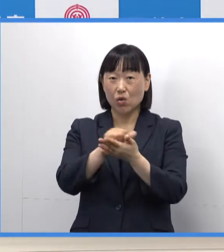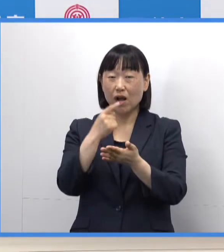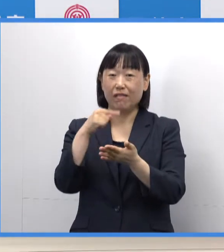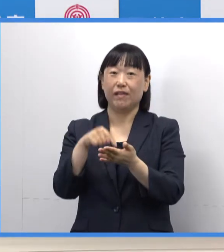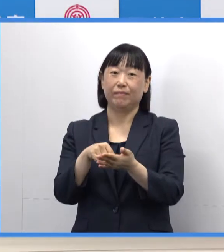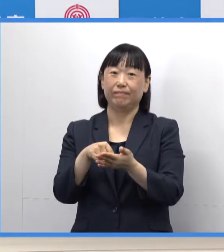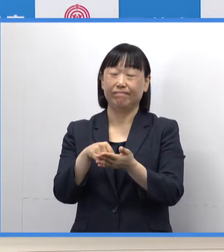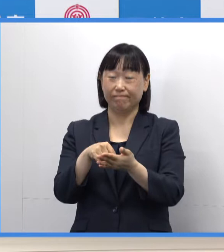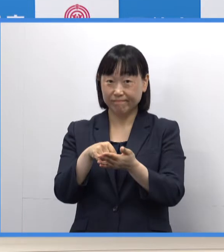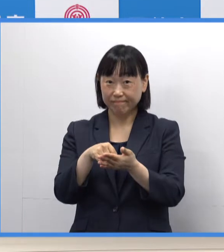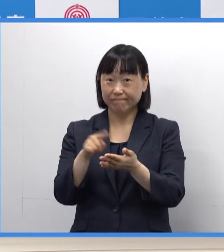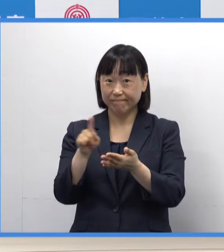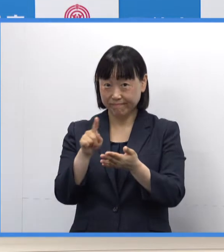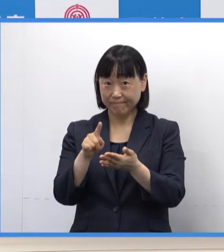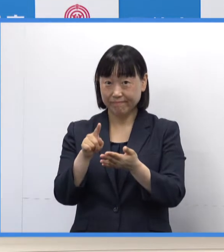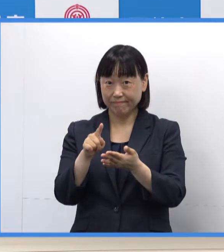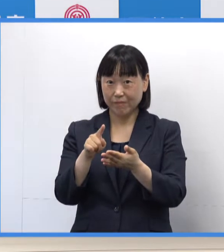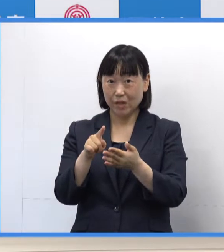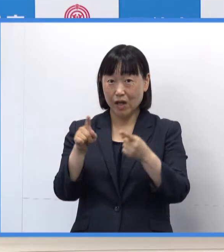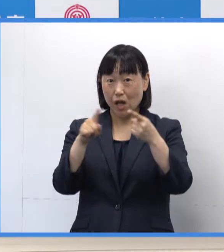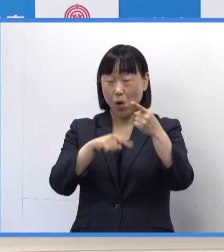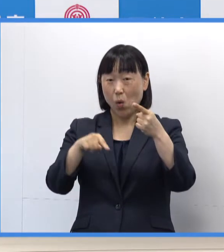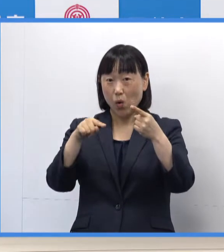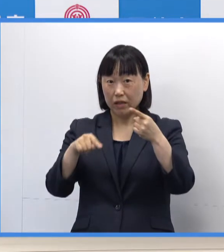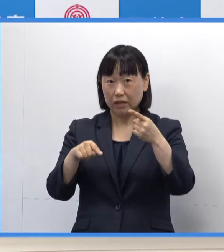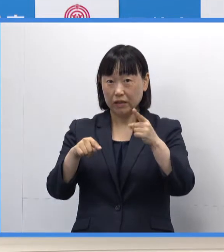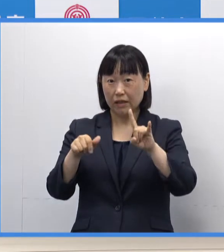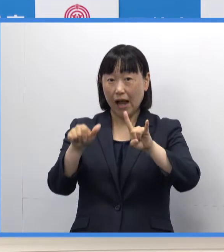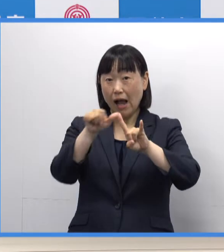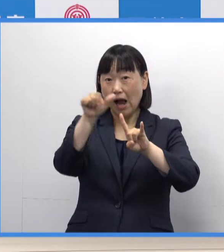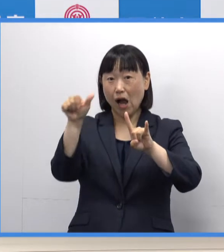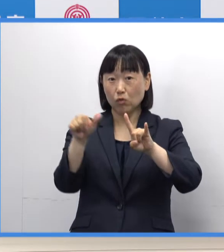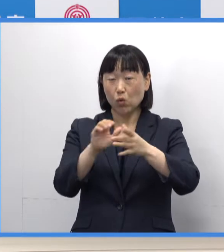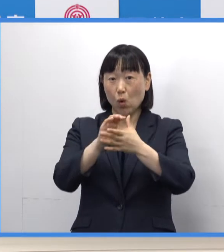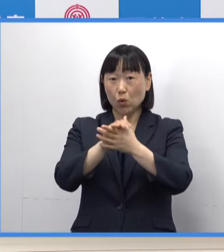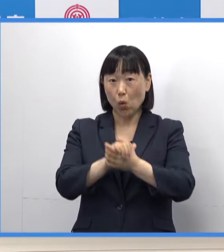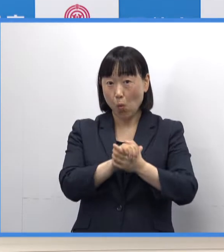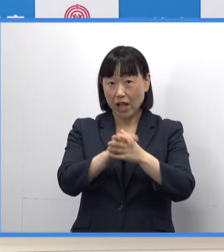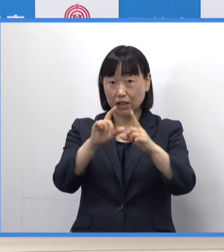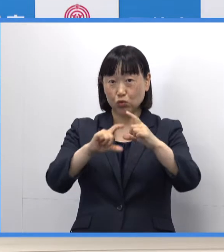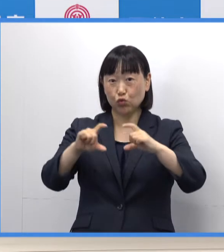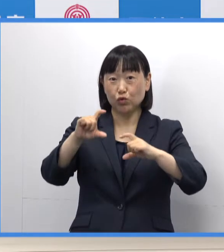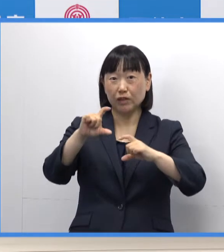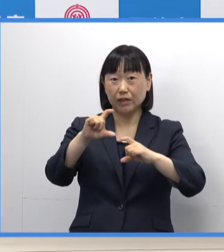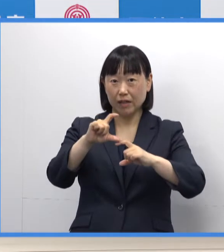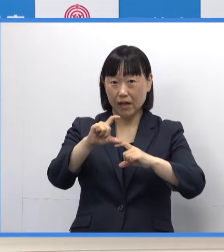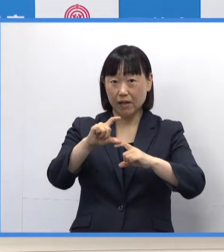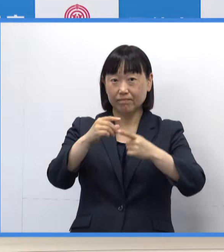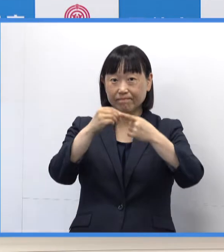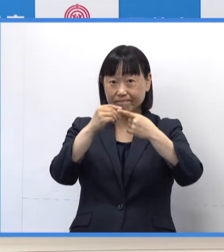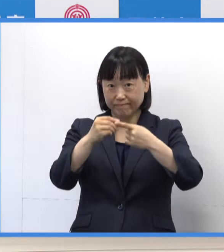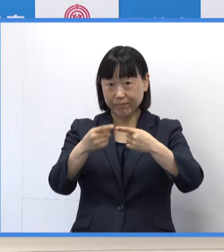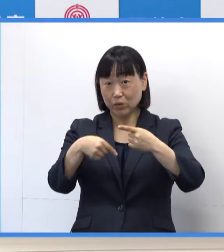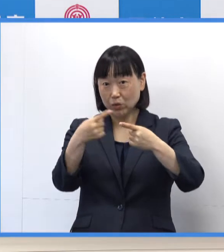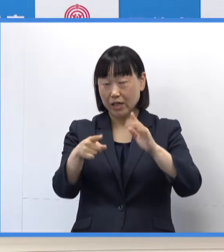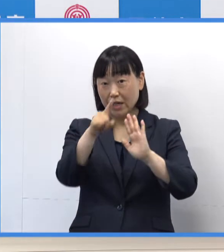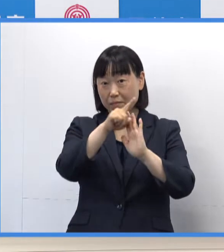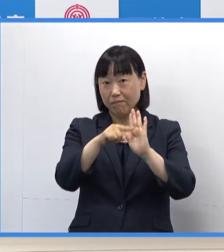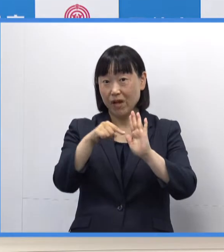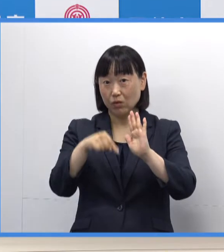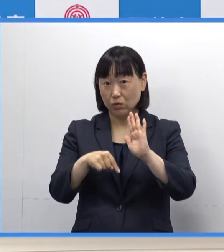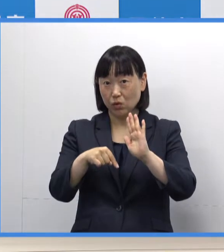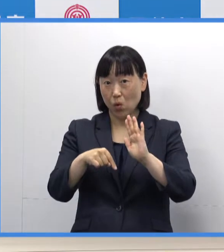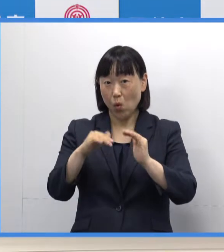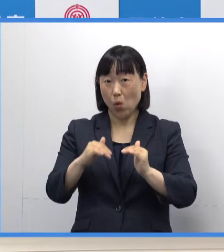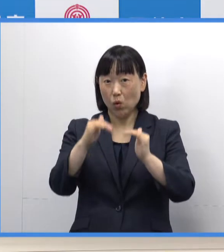です。岡崎市公式 LINE アカウントを友達追加していただき、メニュー内にある